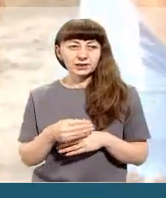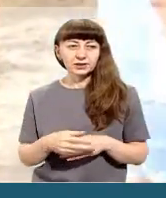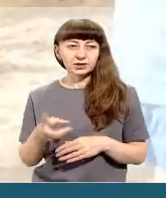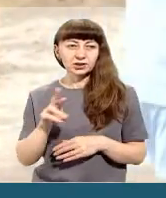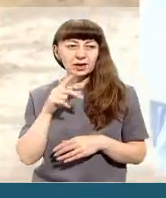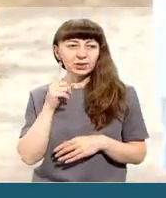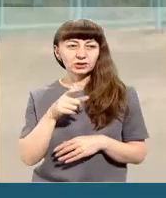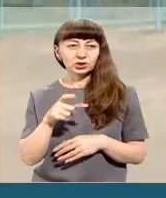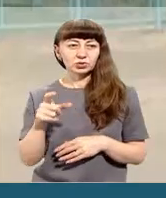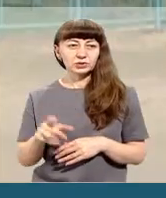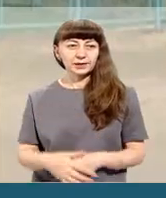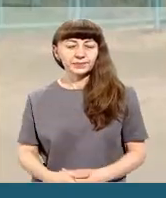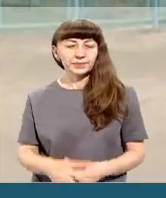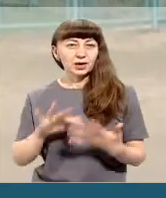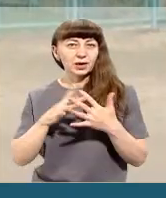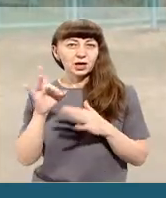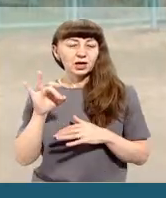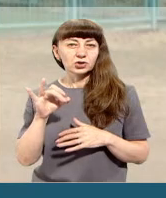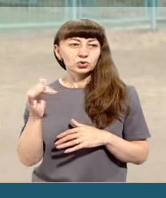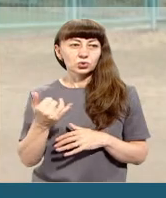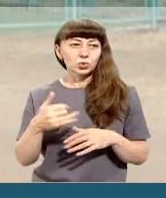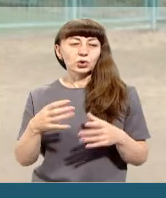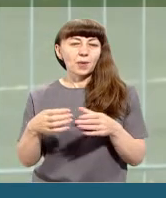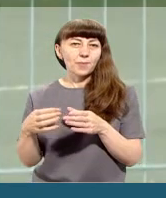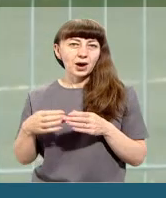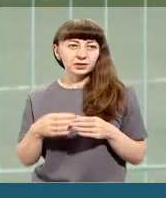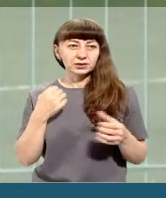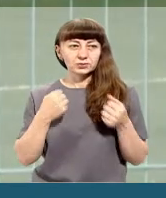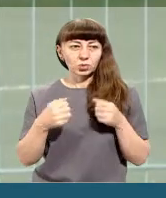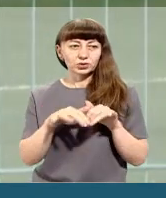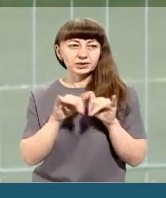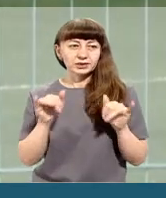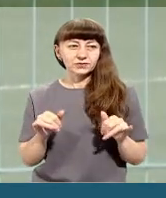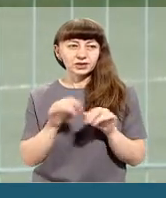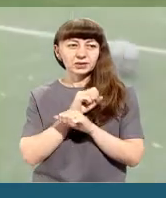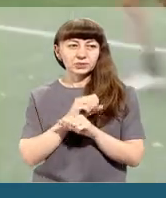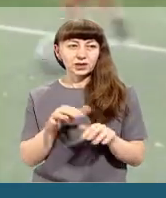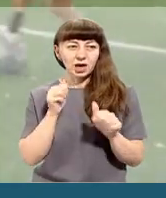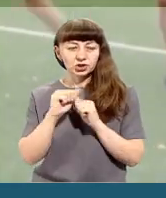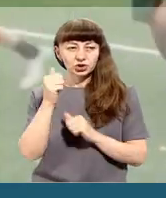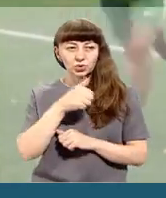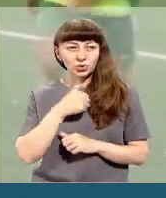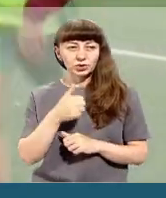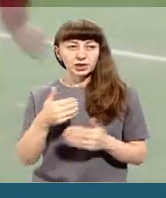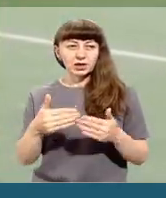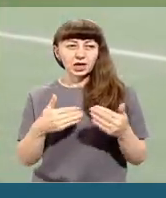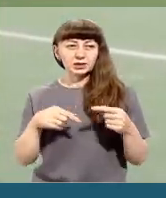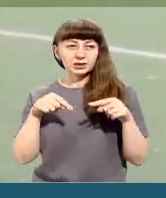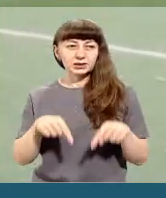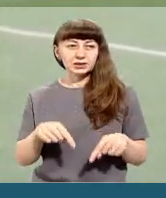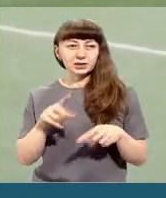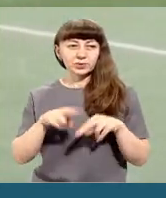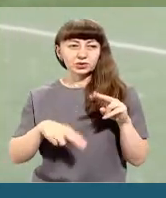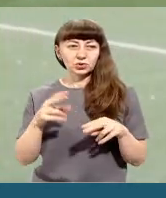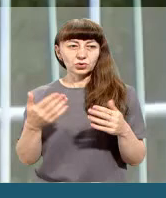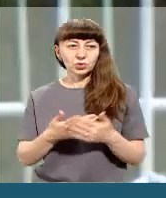для молодого поколения. В селе Красу командные виды спорта развиваются и набирают популярность с каждым годом. Ранее здесь был